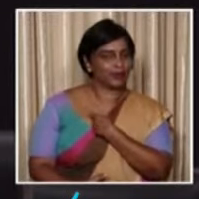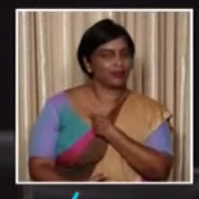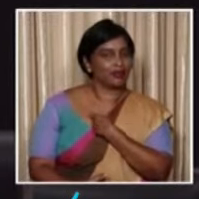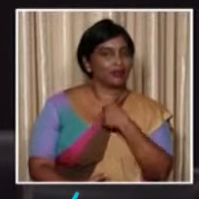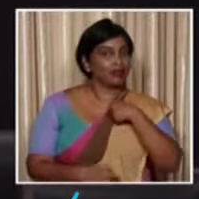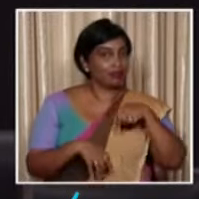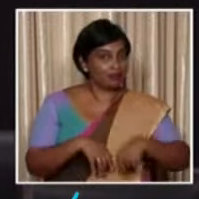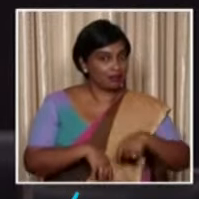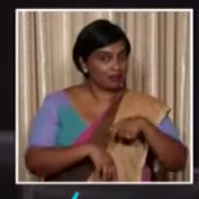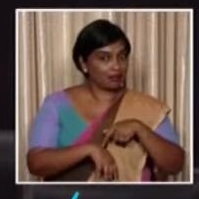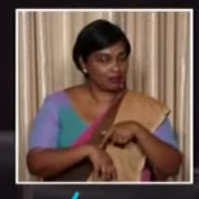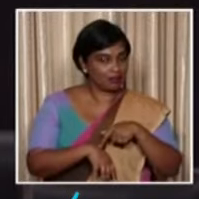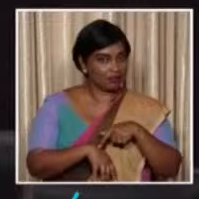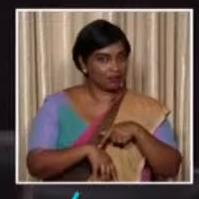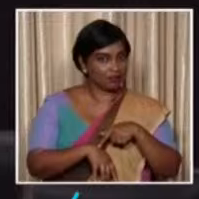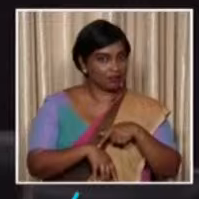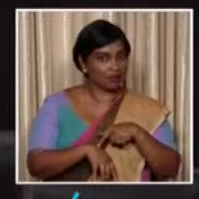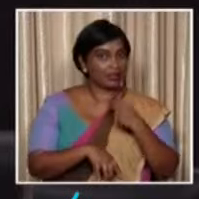මේ වෙලාවේ